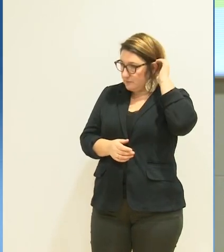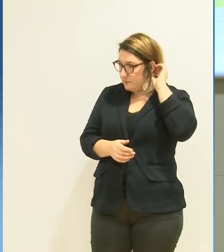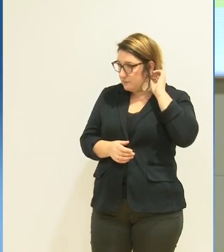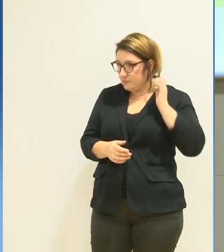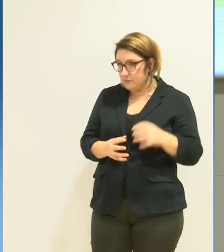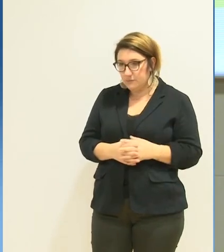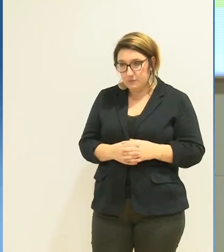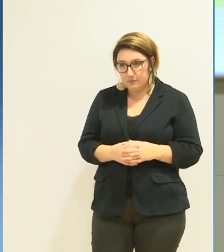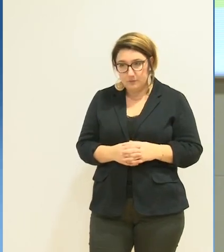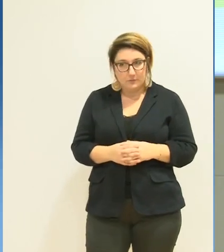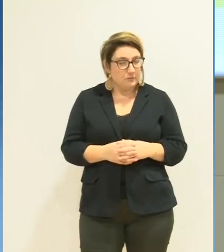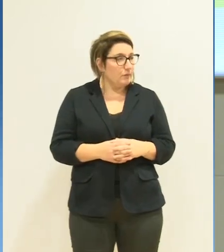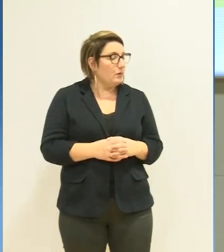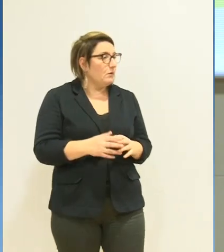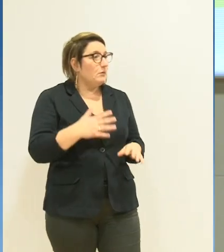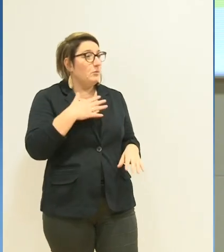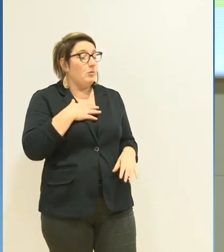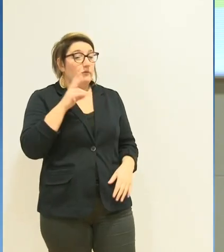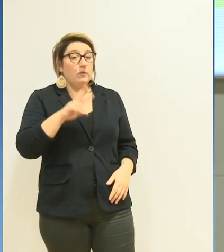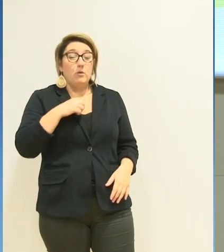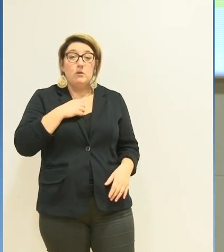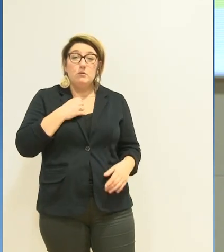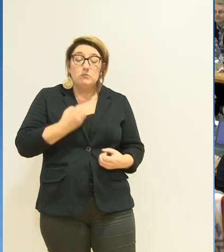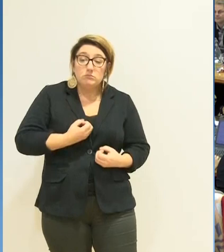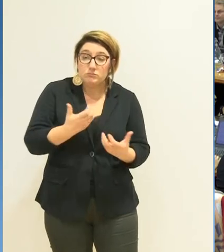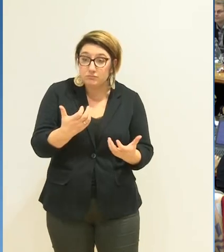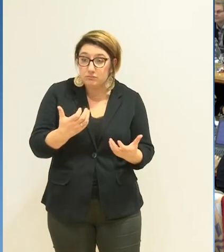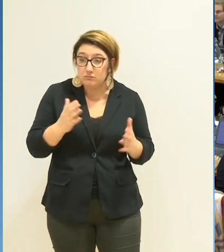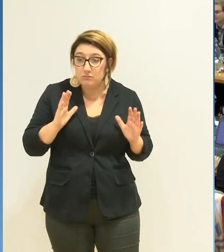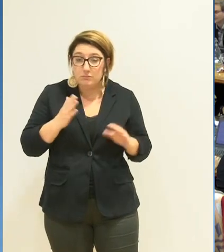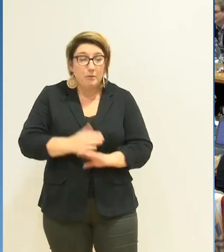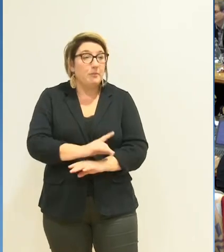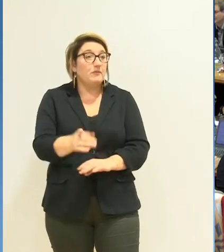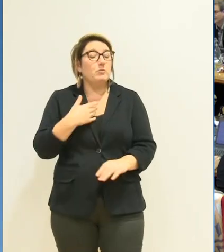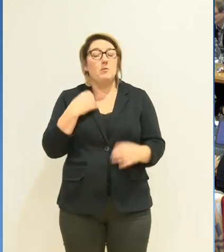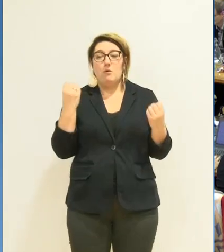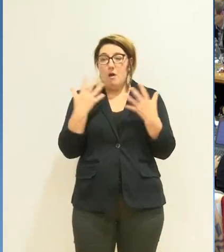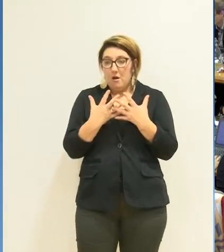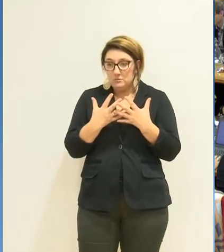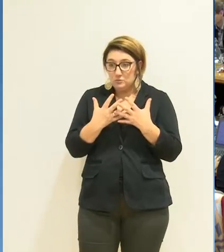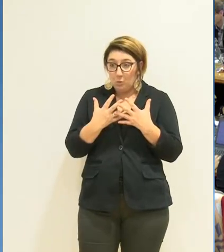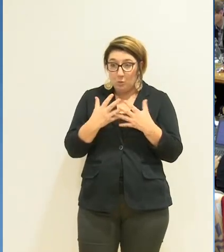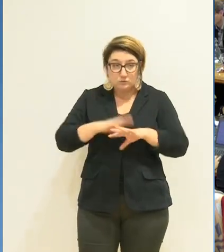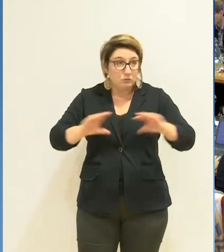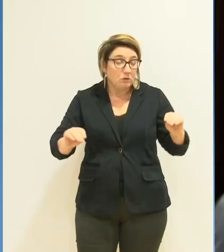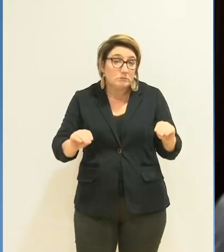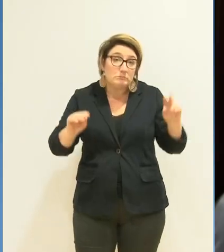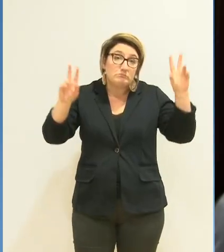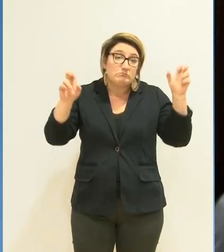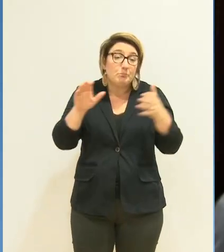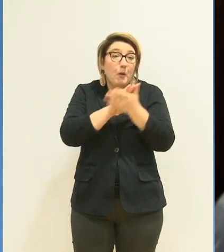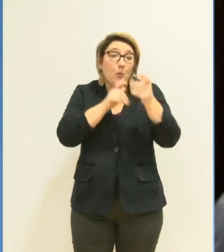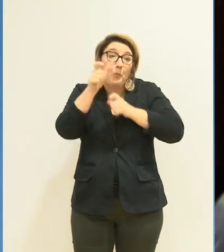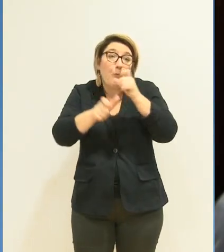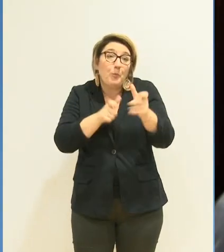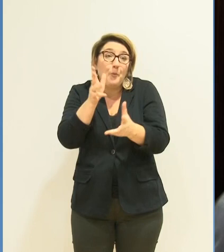moi je n'avais pas prévu d'intervenir mais je sais juste une réaction un peu à chauds excusez moi des termes peut-être